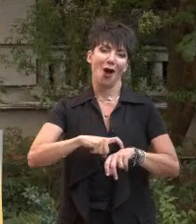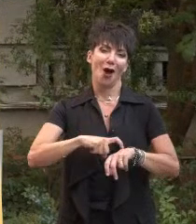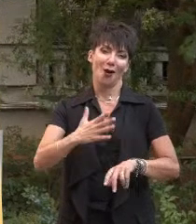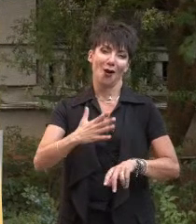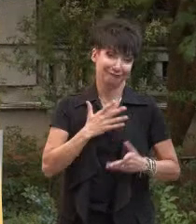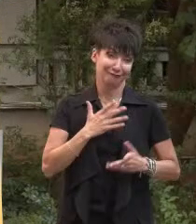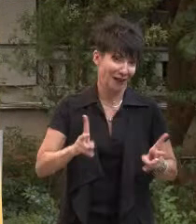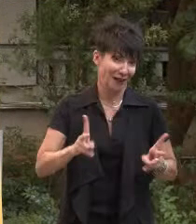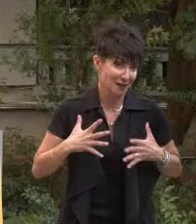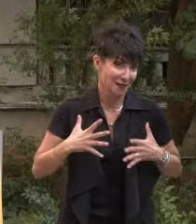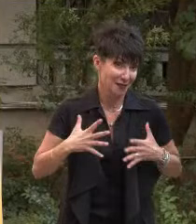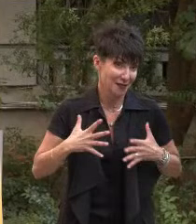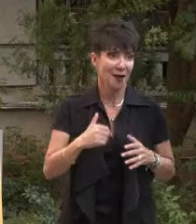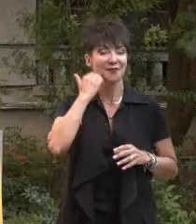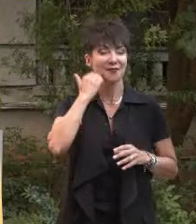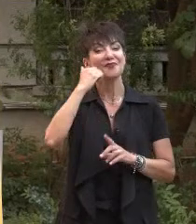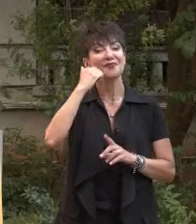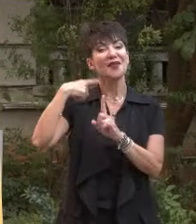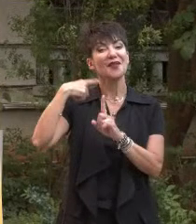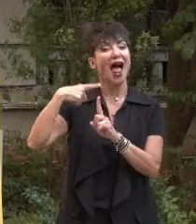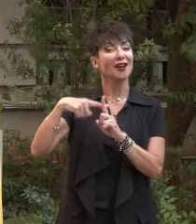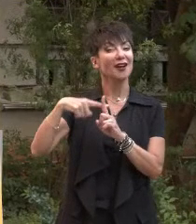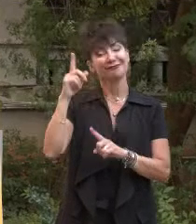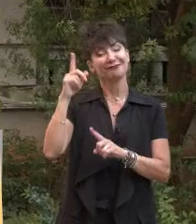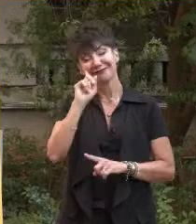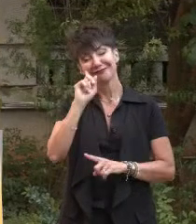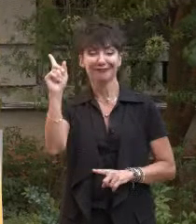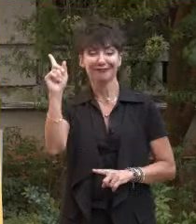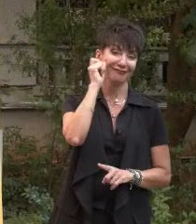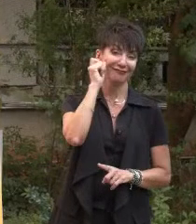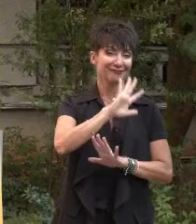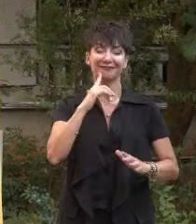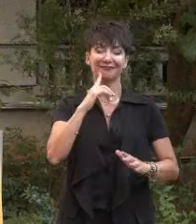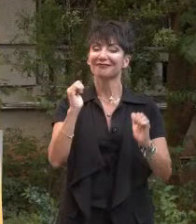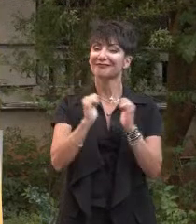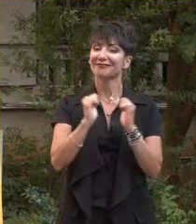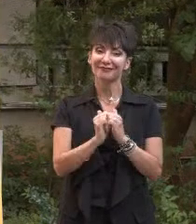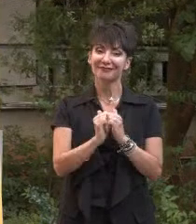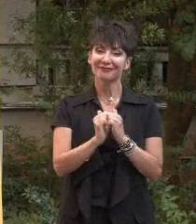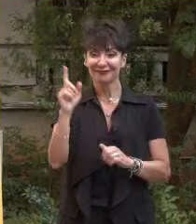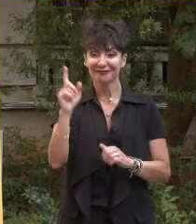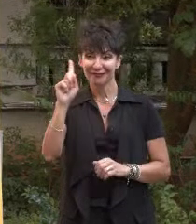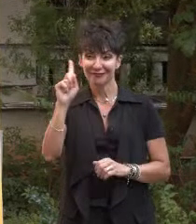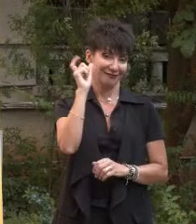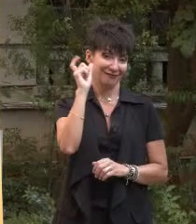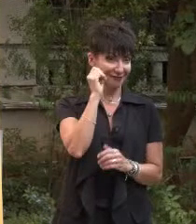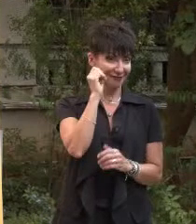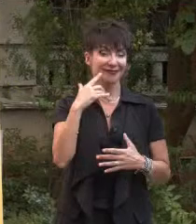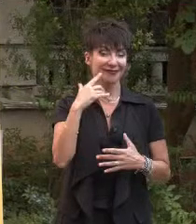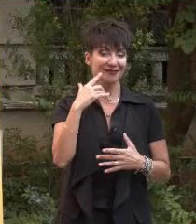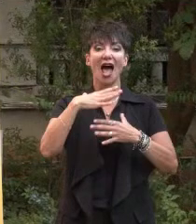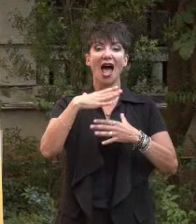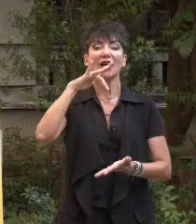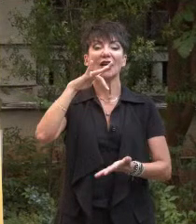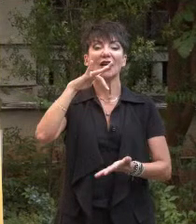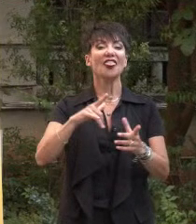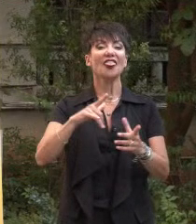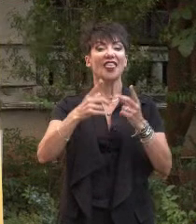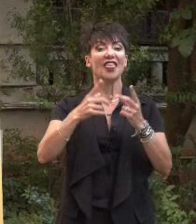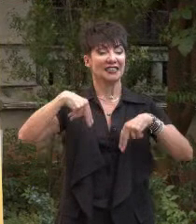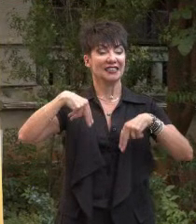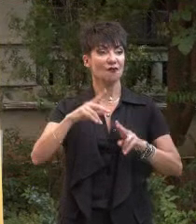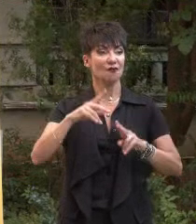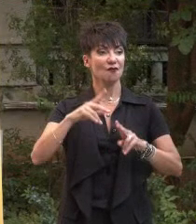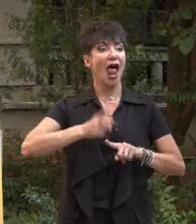με, ερυθροσταυρίτισες και ερυθροσταυρίτες, φίλες και φίλοι. Εκ μέρους του Κεντρικού Διοικητικού Συμβουλίου του